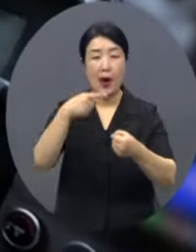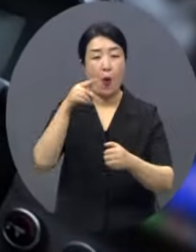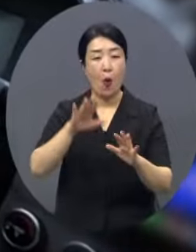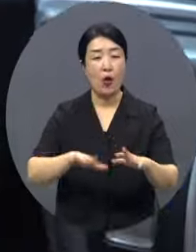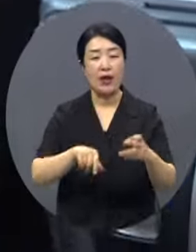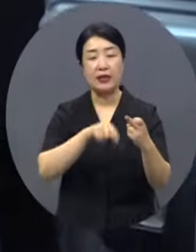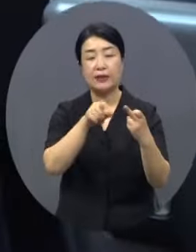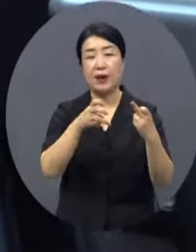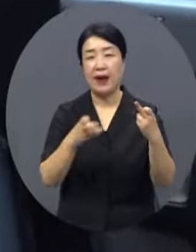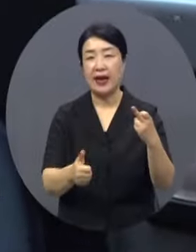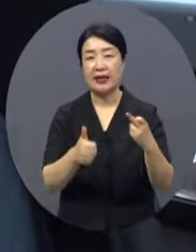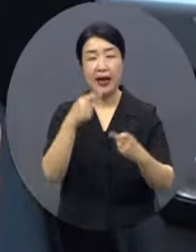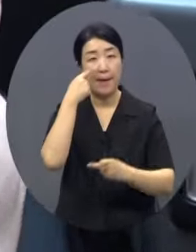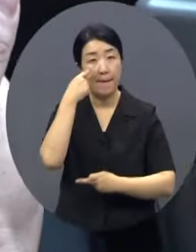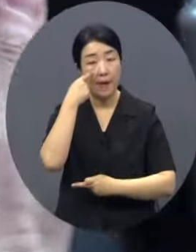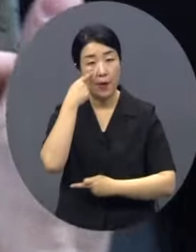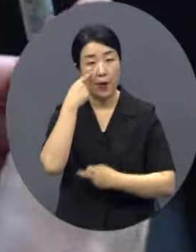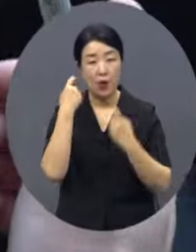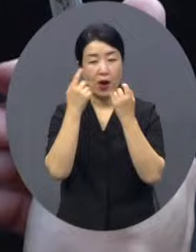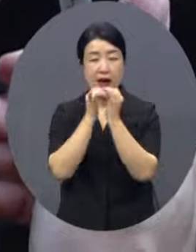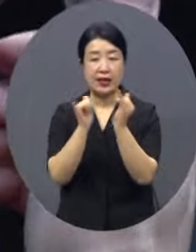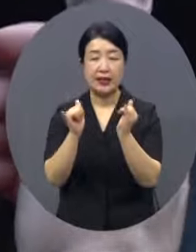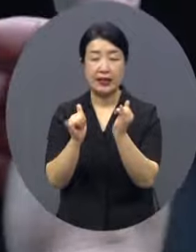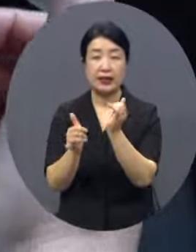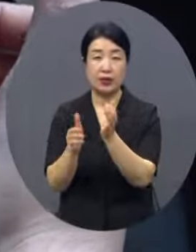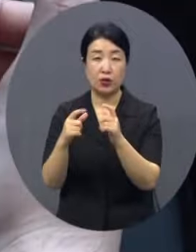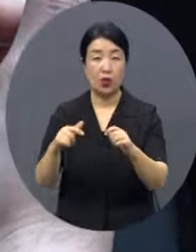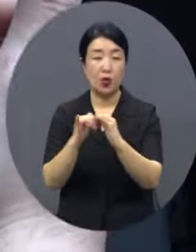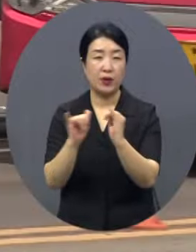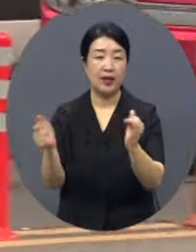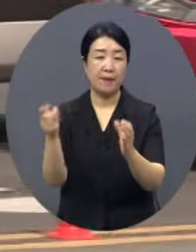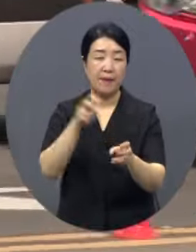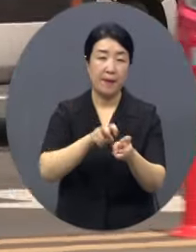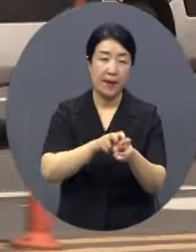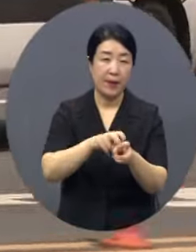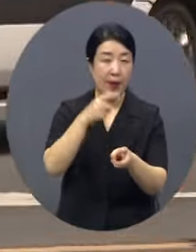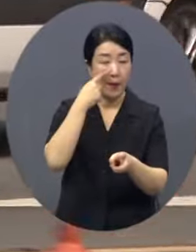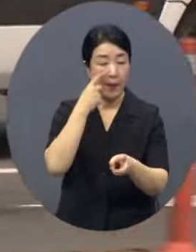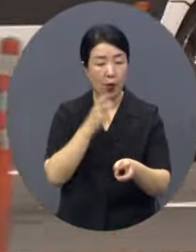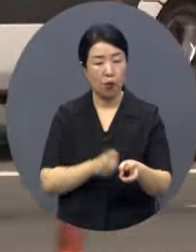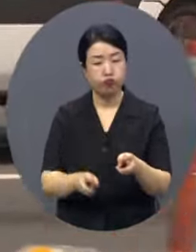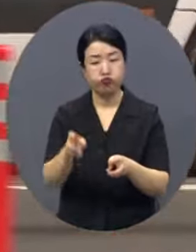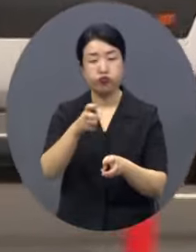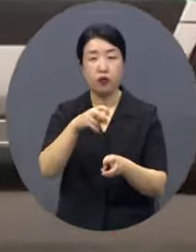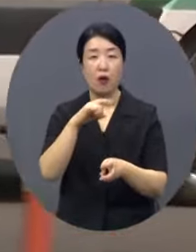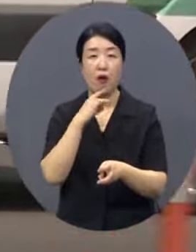운영되며 주민과 관광객들의 탑승률 등을 분석해 대중교통 취향 노선과